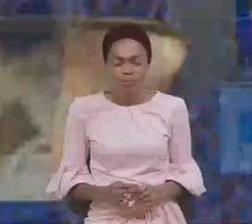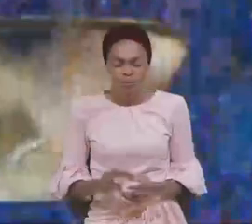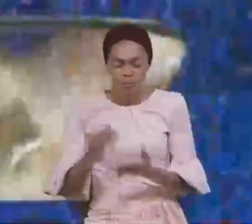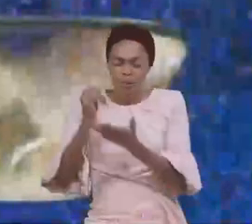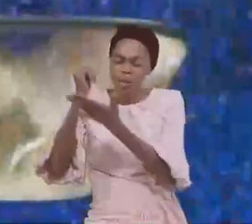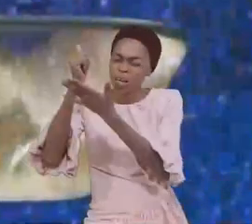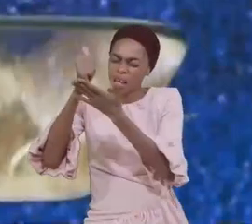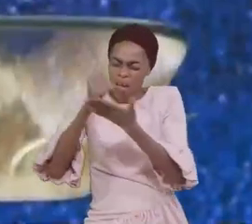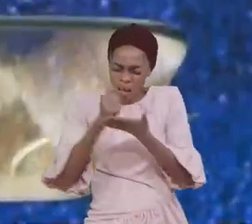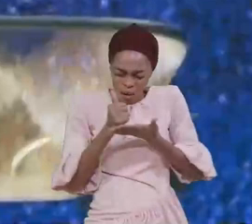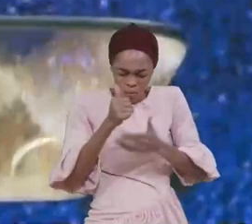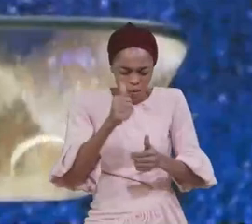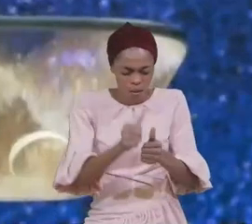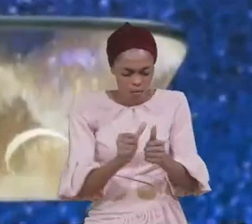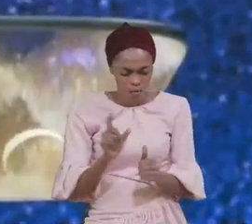Aide chacun de nous